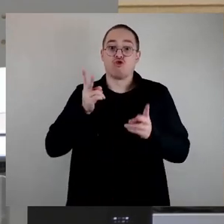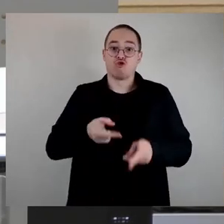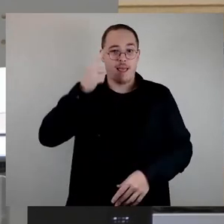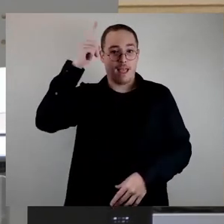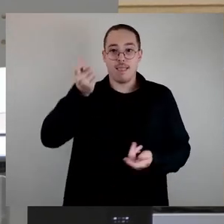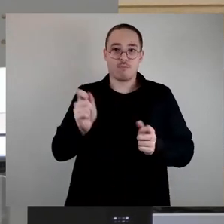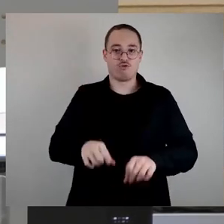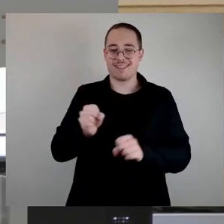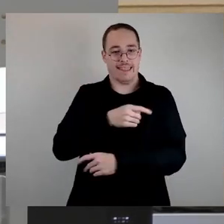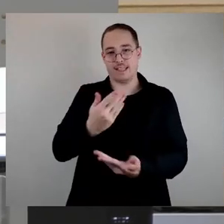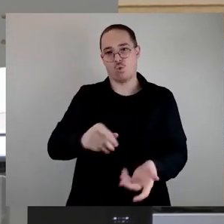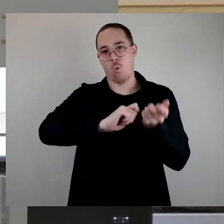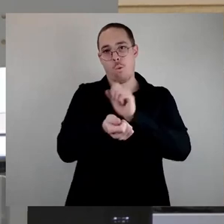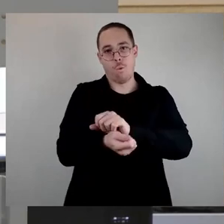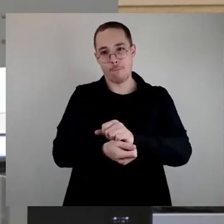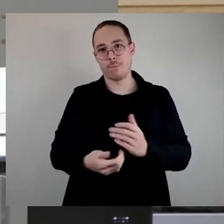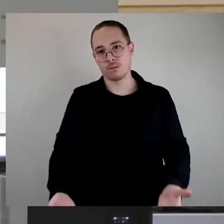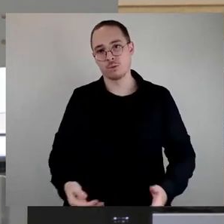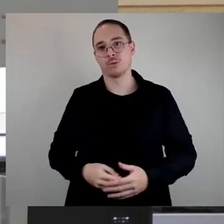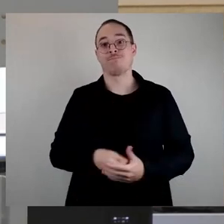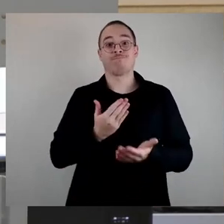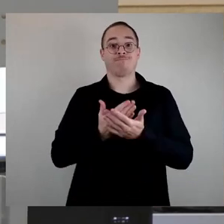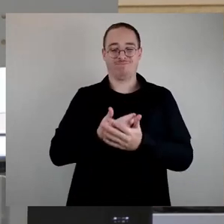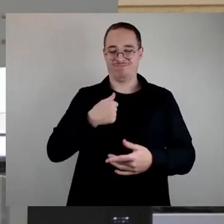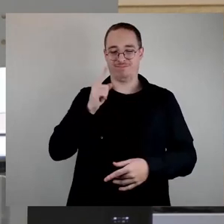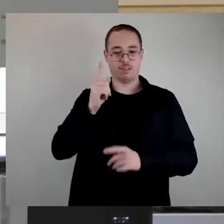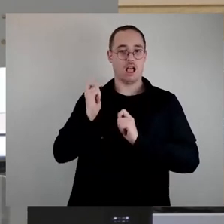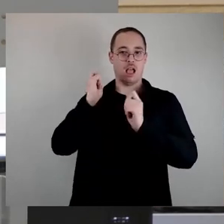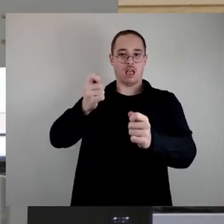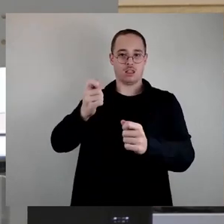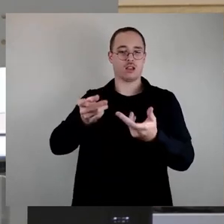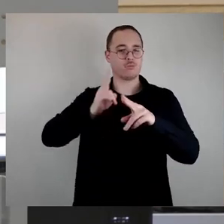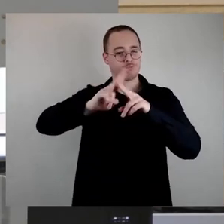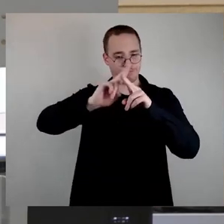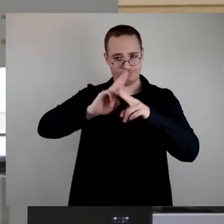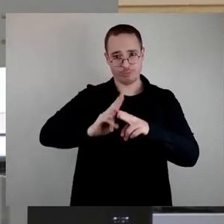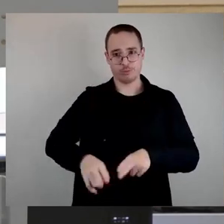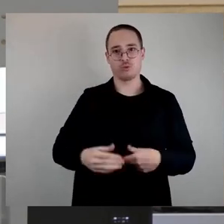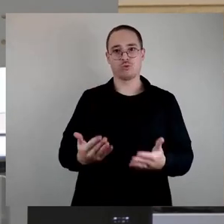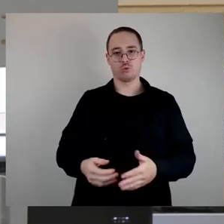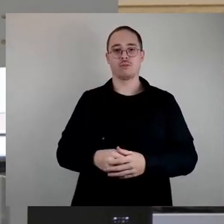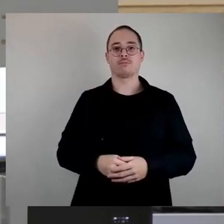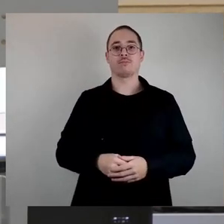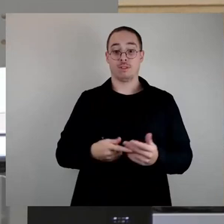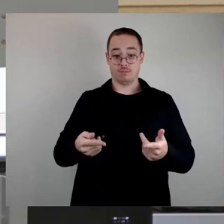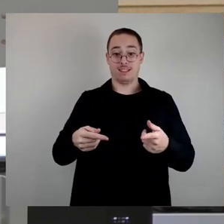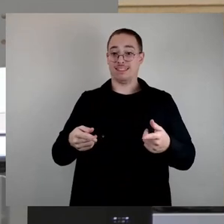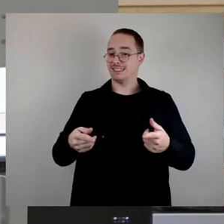dann gemeinsam überarbeitet. Und zwar so, dass wir sagen, beschreibe lieber unter Tisch das strukturelle Problem ganz